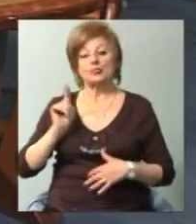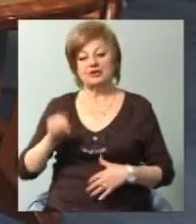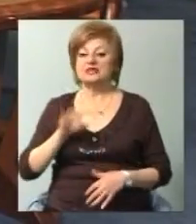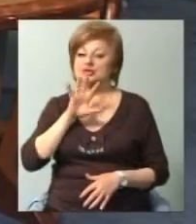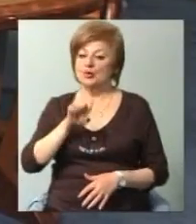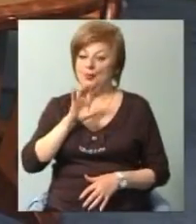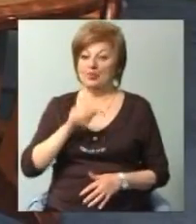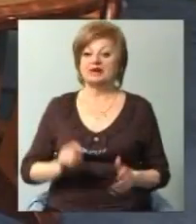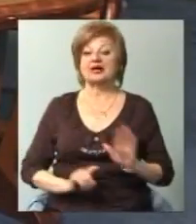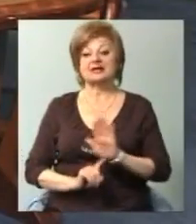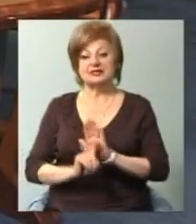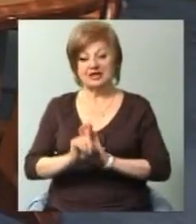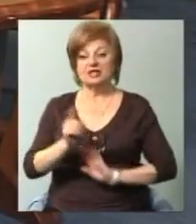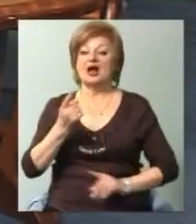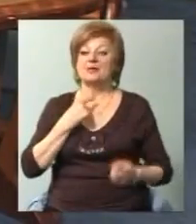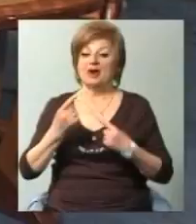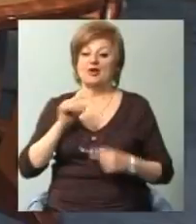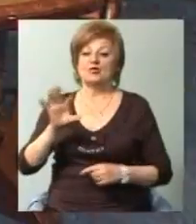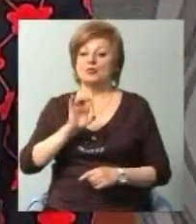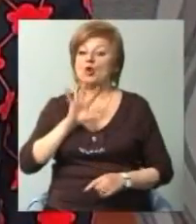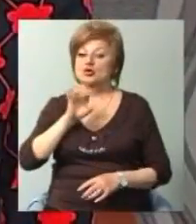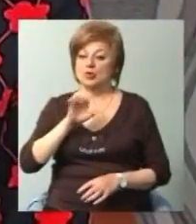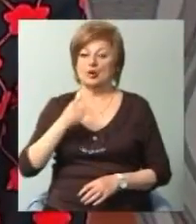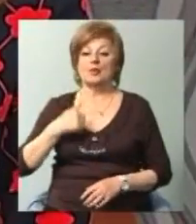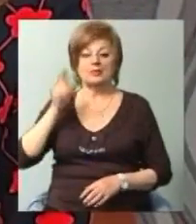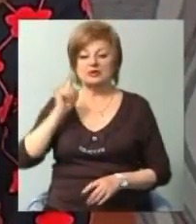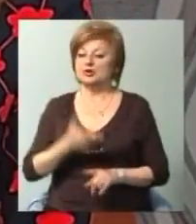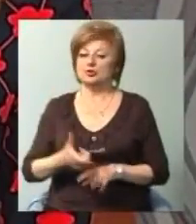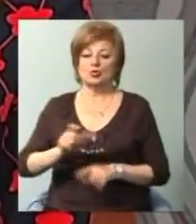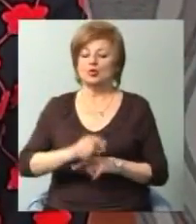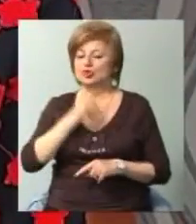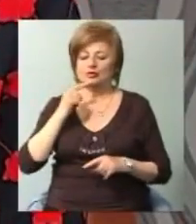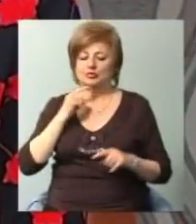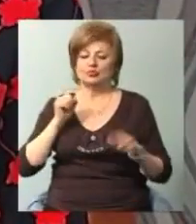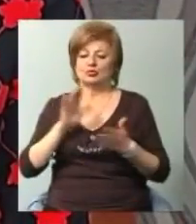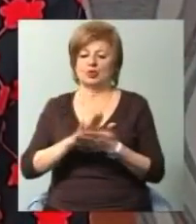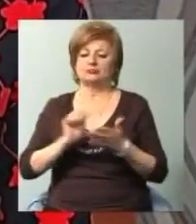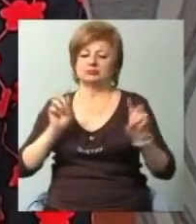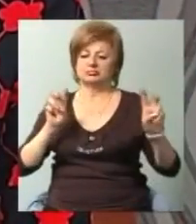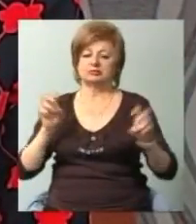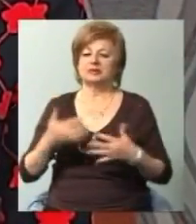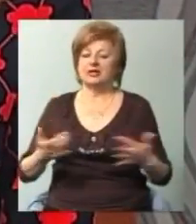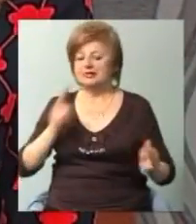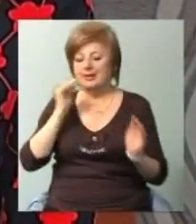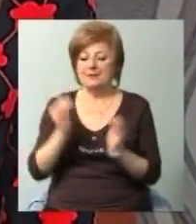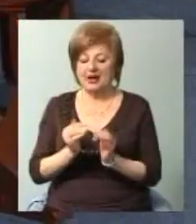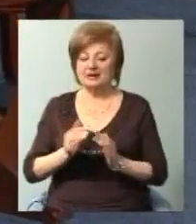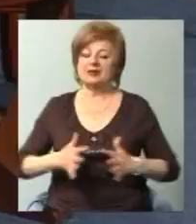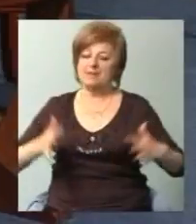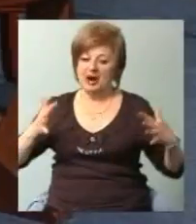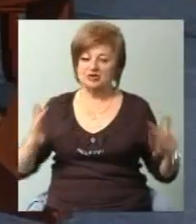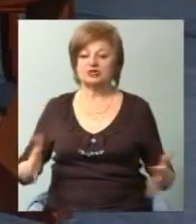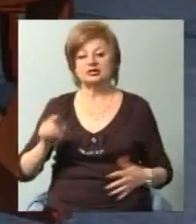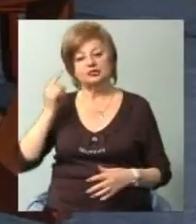собак. Так, спочатку поговоримо про собак. Ми знаємо, що є дуже багато пород собак. Так. Ну, власне, і маленькі, і великі. Як